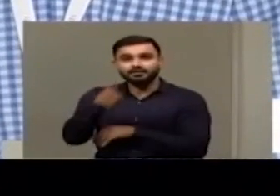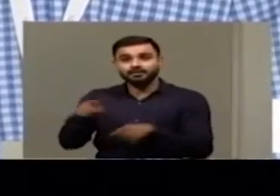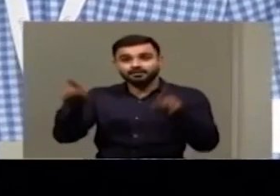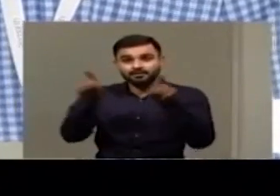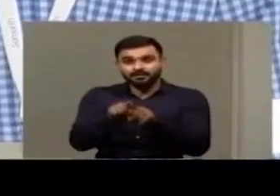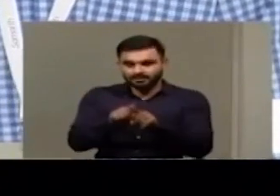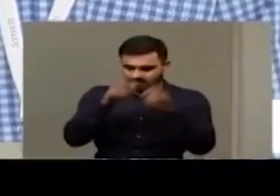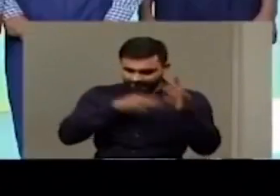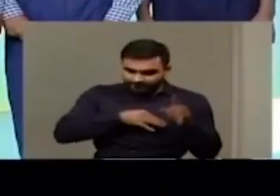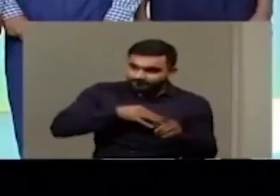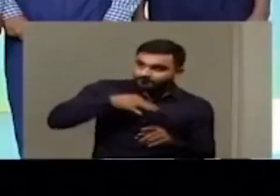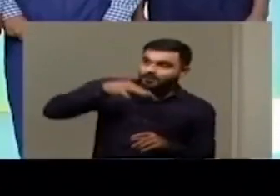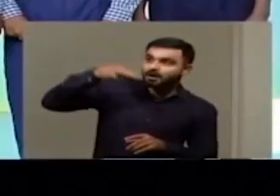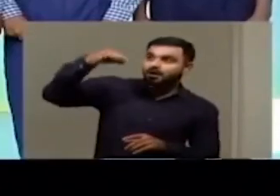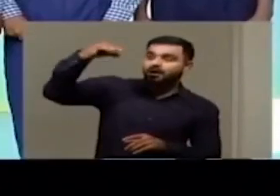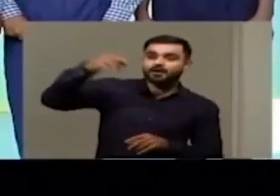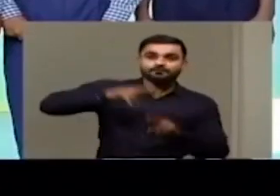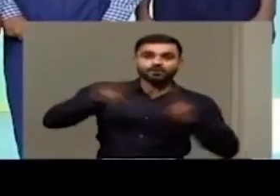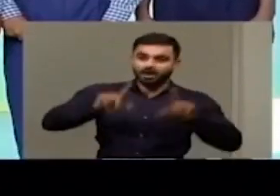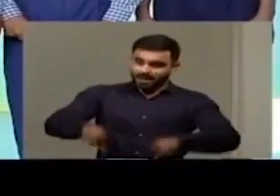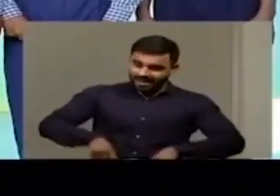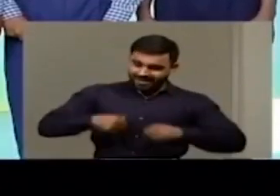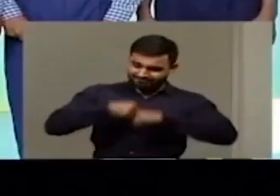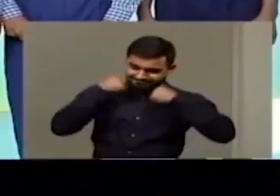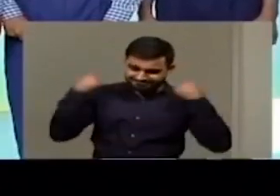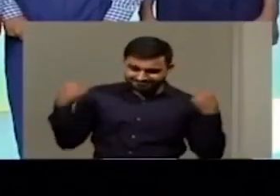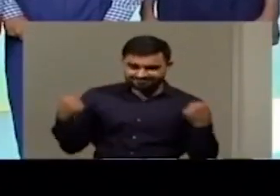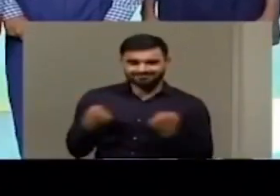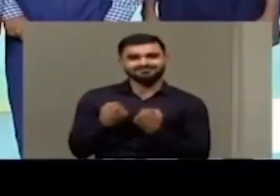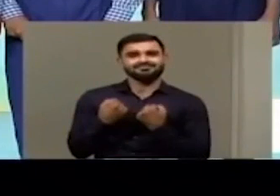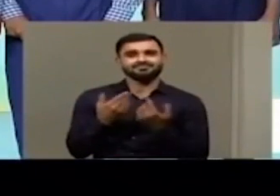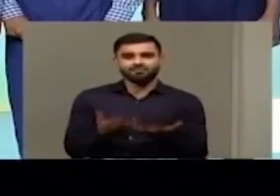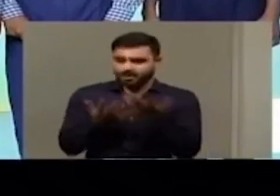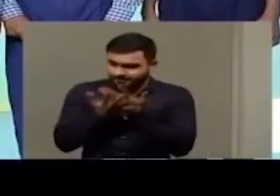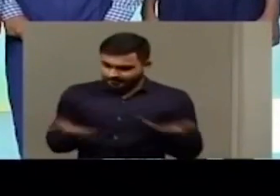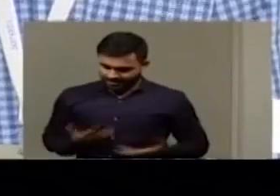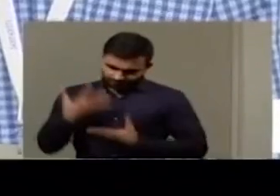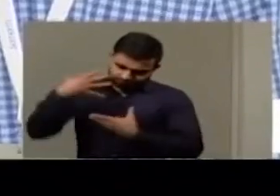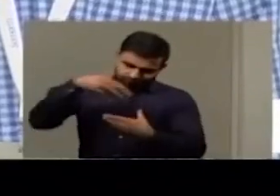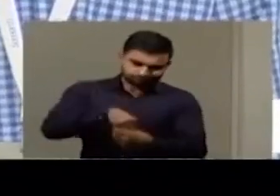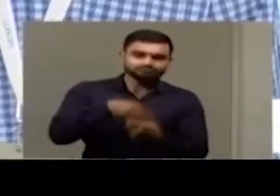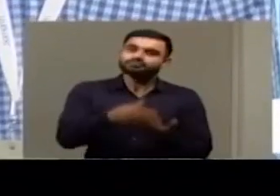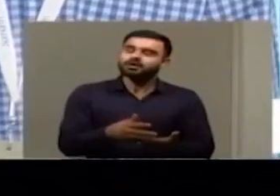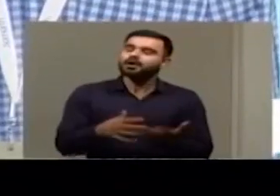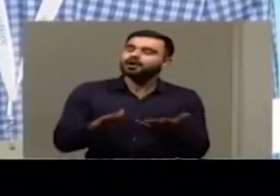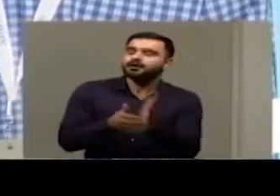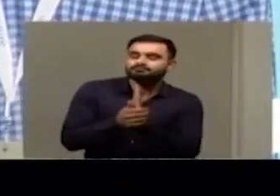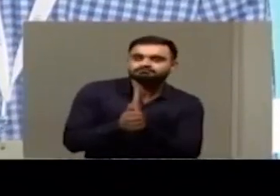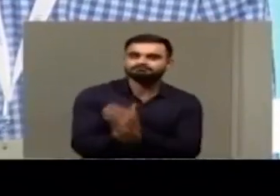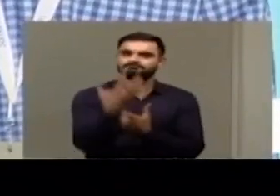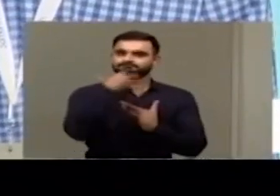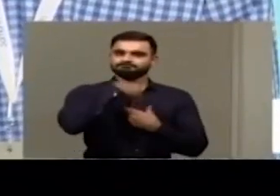अपनी आत्मा, अपनी अपनी पूरे जीवन का संघर्ष जो है वो अपने इंस्ट्रूमेंट के ऊपर डालते हैं, और